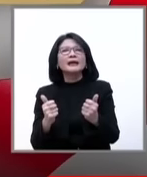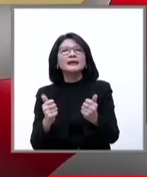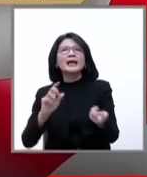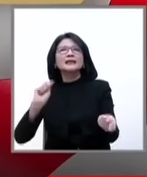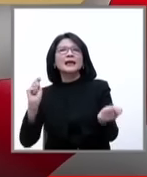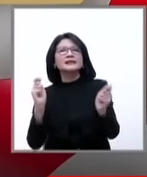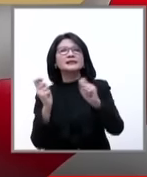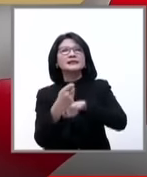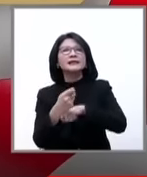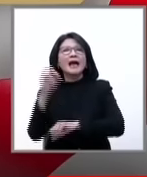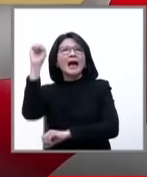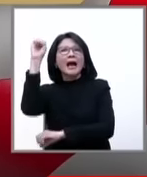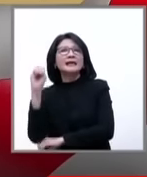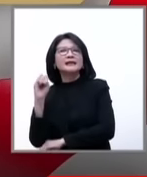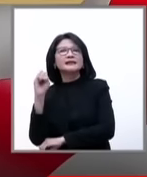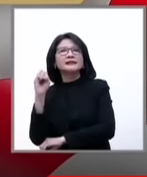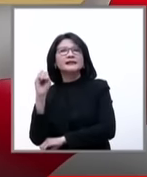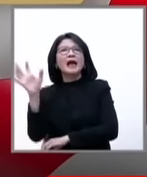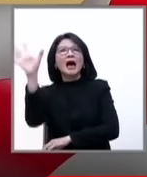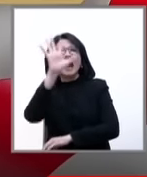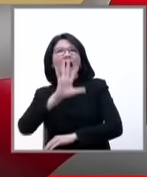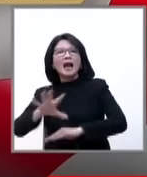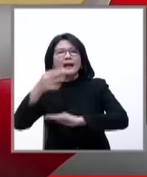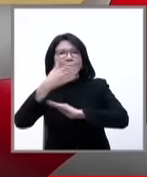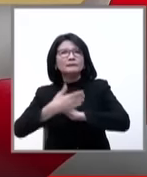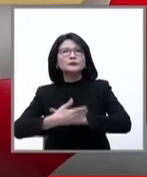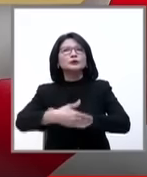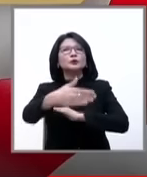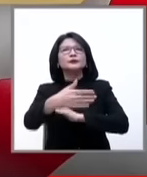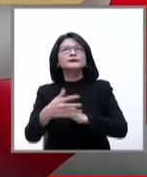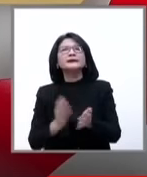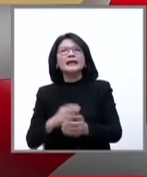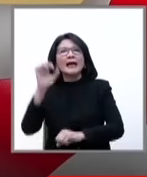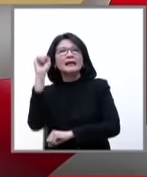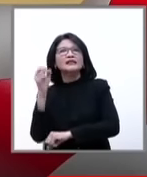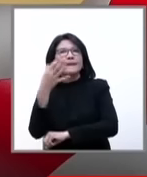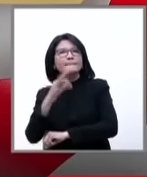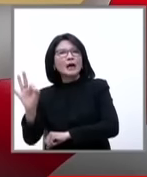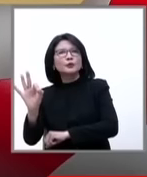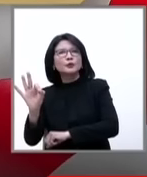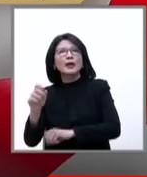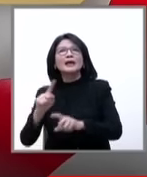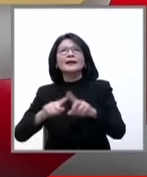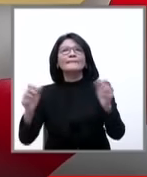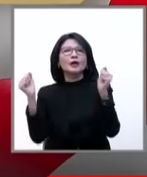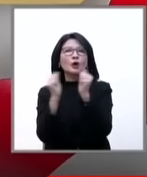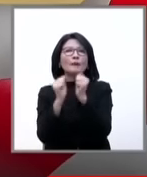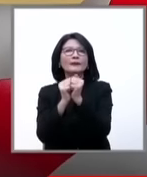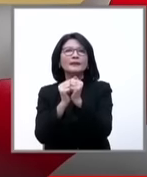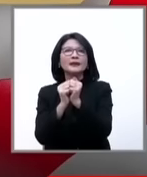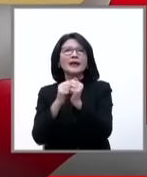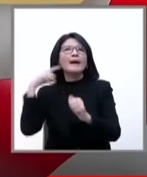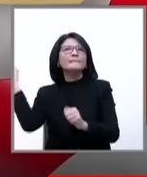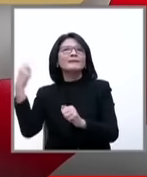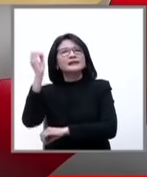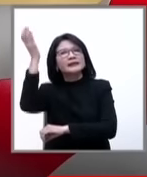dibaca. Ini sangat krusial untuk hari ini, Mas. Kenapa? Kalau orang kurang